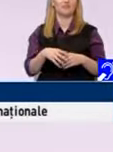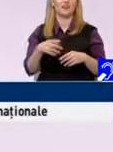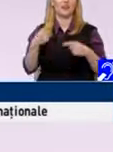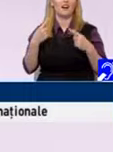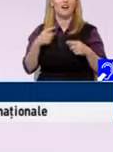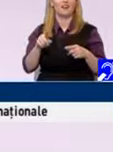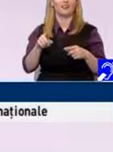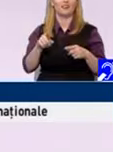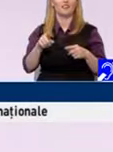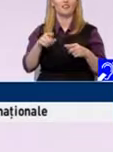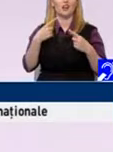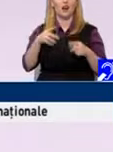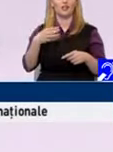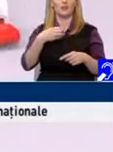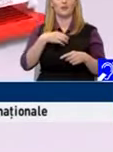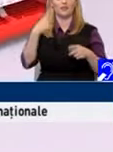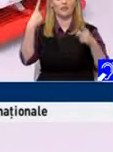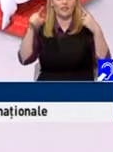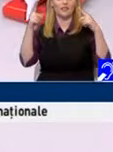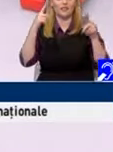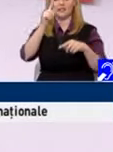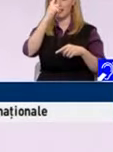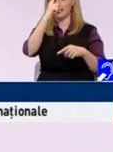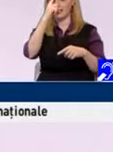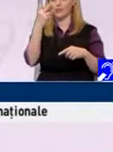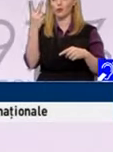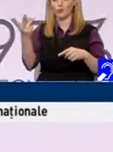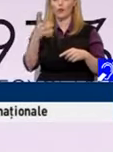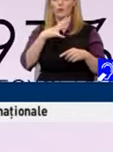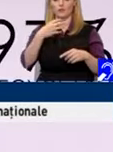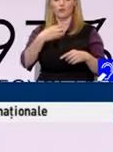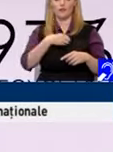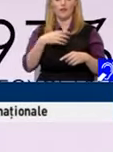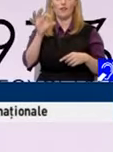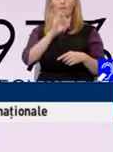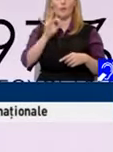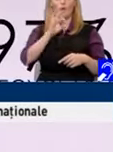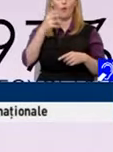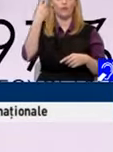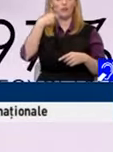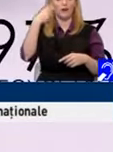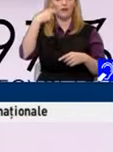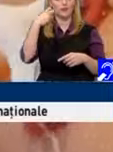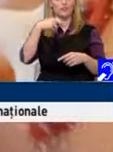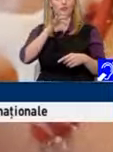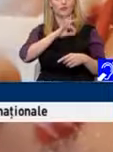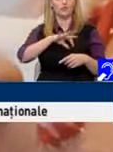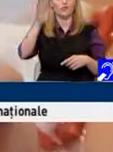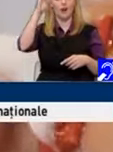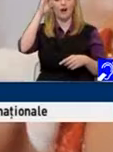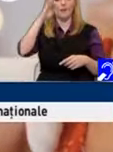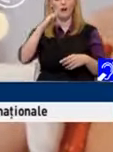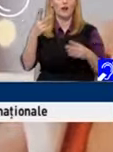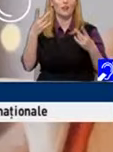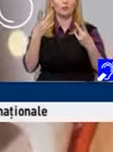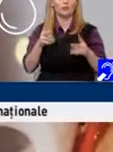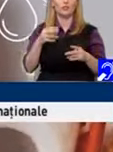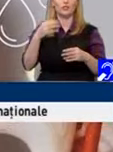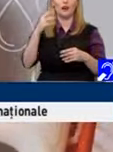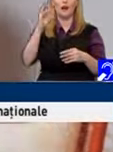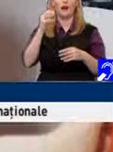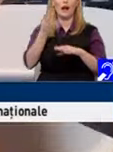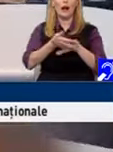altă medalie de către Asociația de Inventatori din India. Este vorba despre un aparat de ras inovativ care folosește apă și care nu necesită cremă de